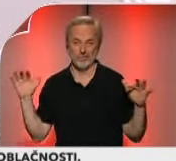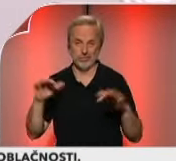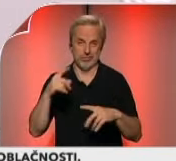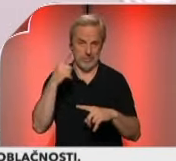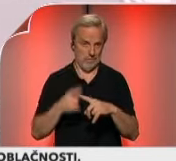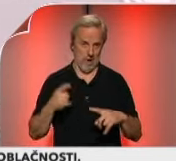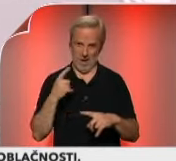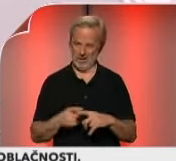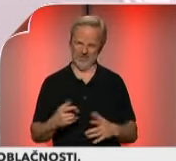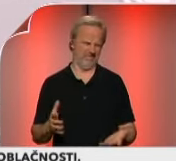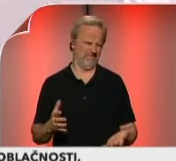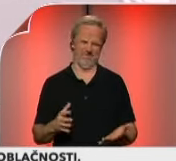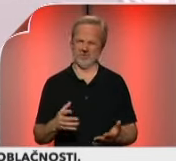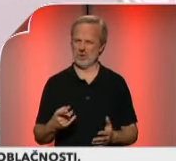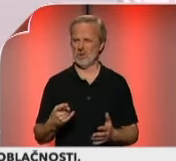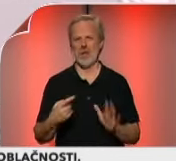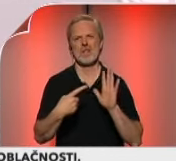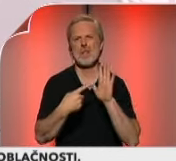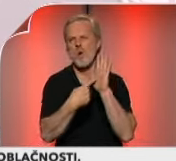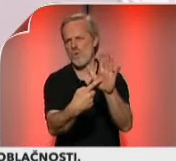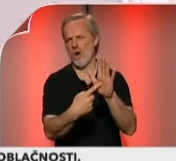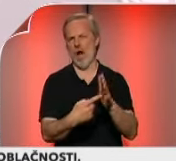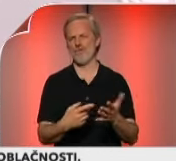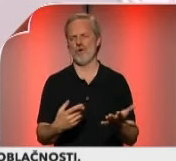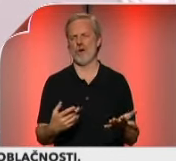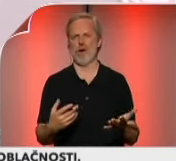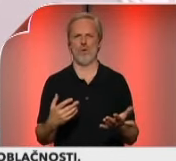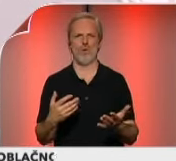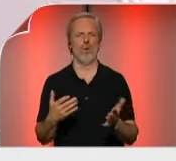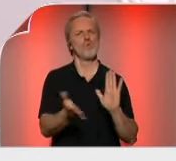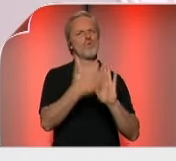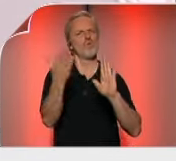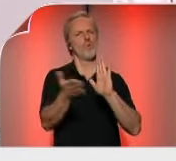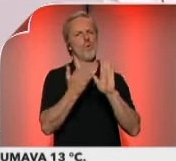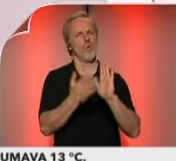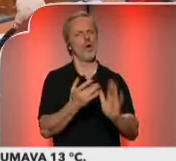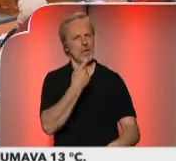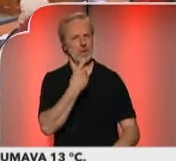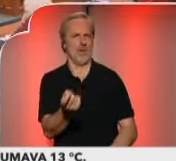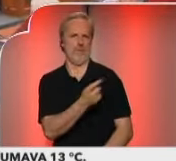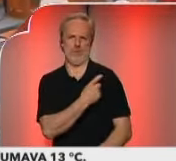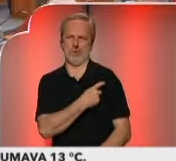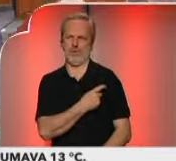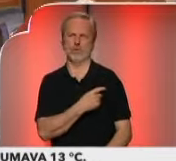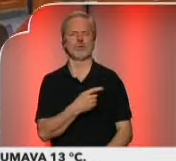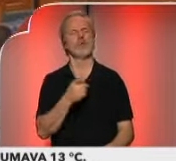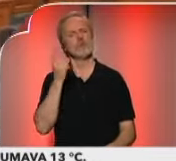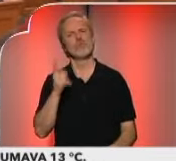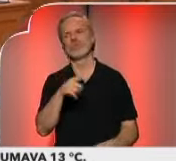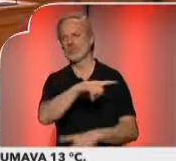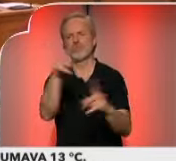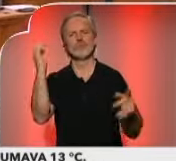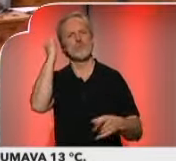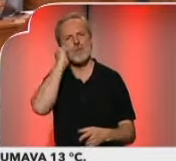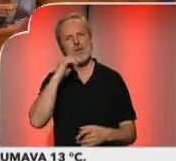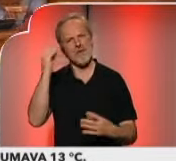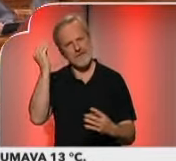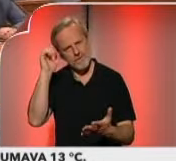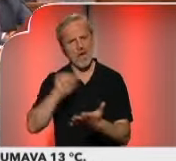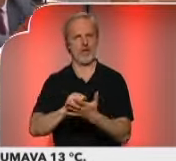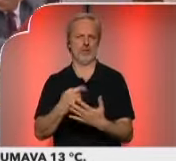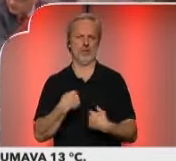omluva ta snaha znovu poprosit voliče ve Středních Čechách o důvěru a podporu sociální demokracie bude marná Vy